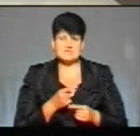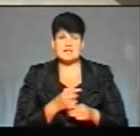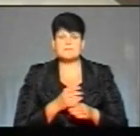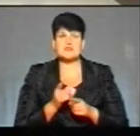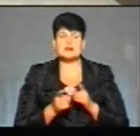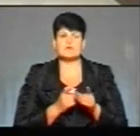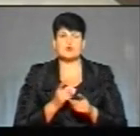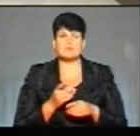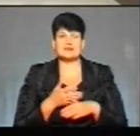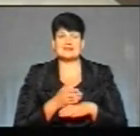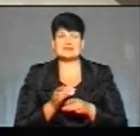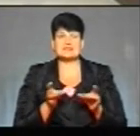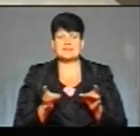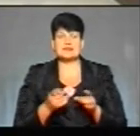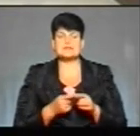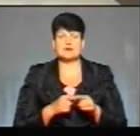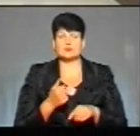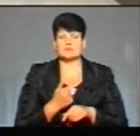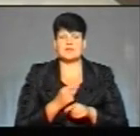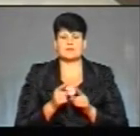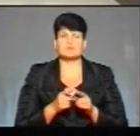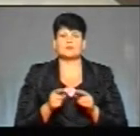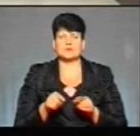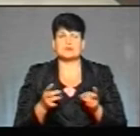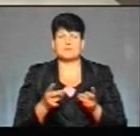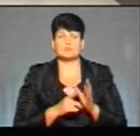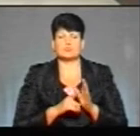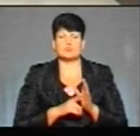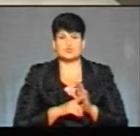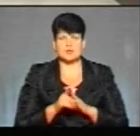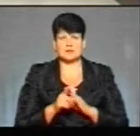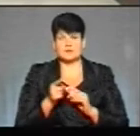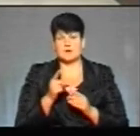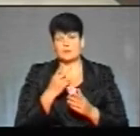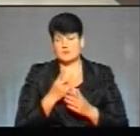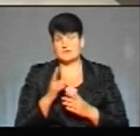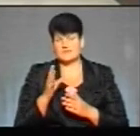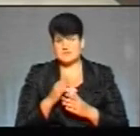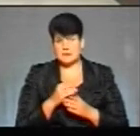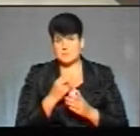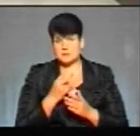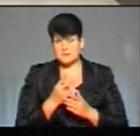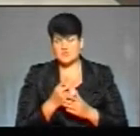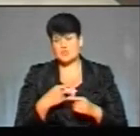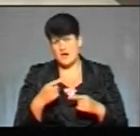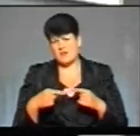базова реформа, з якої треба все починати. Тобто вона має передбачити в себе об'єднання територіальних громад, а далі вже всі решта